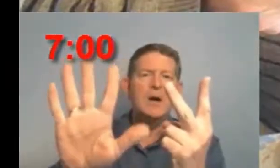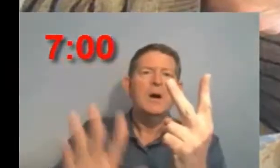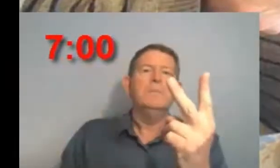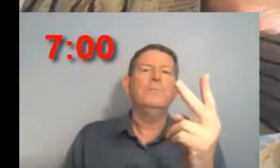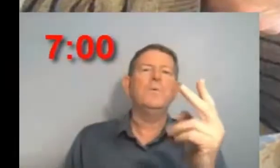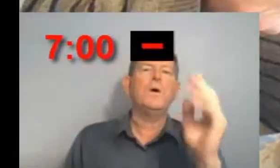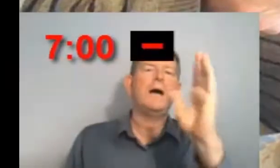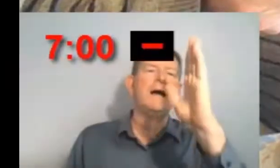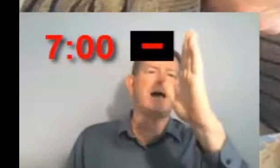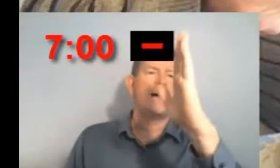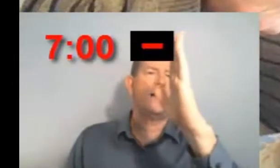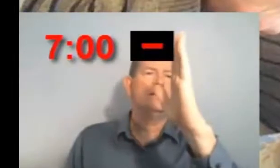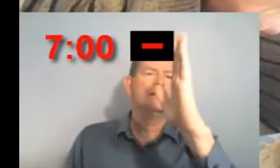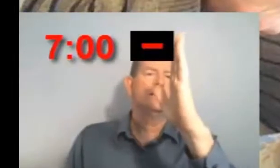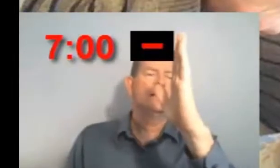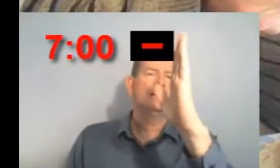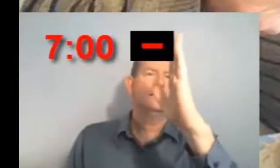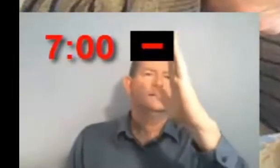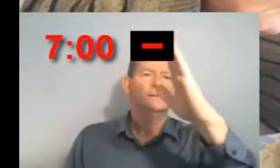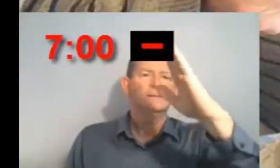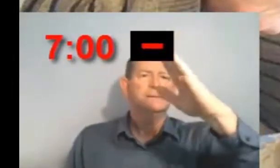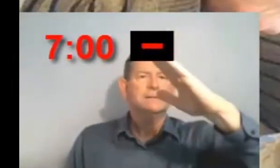7h, moins